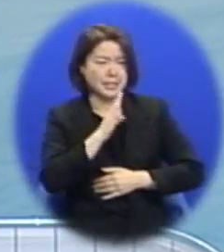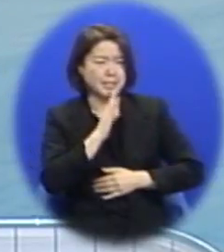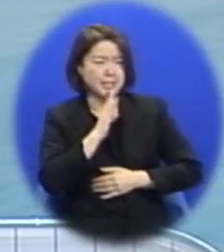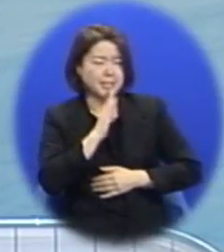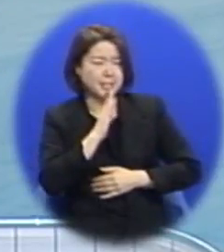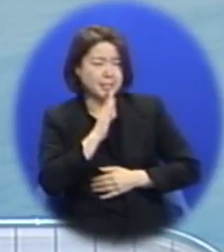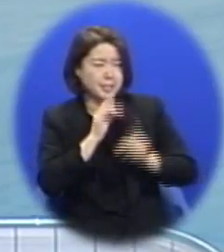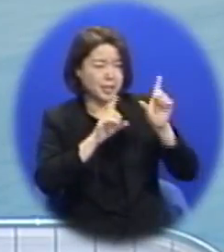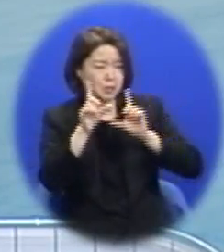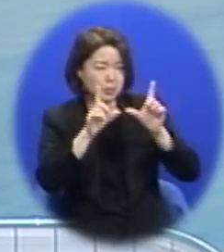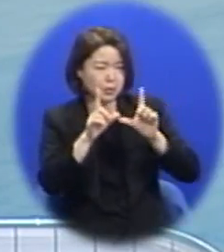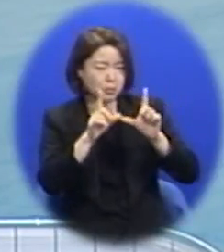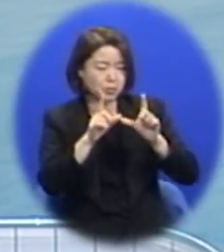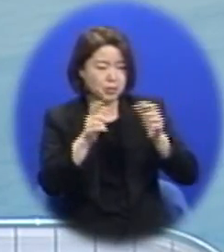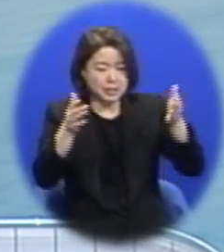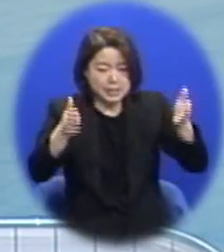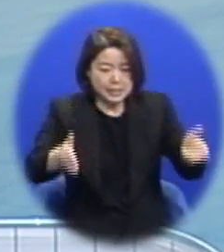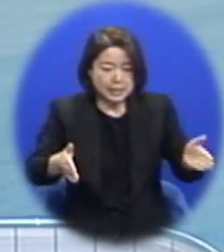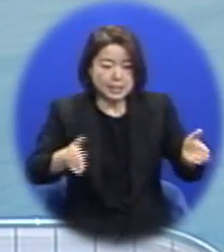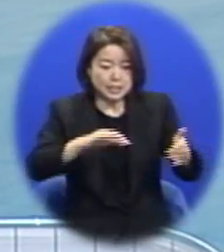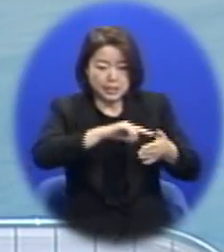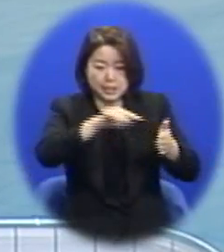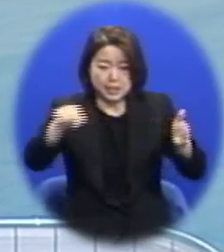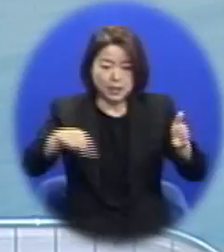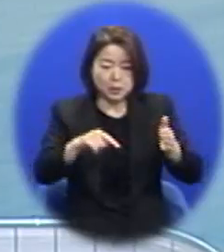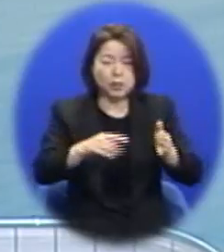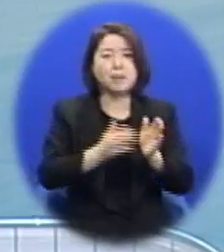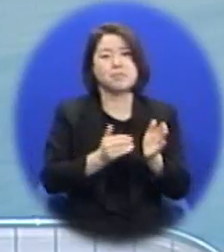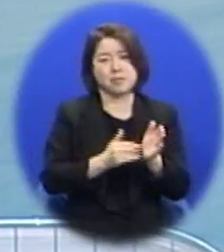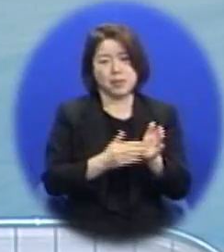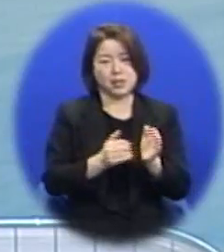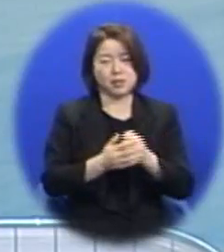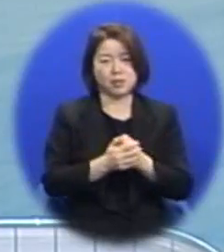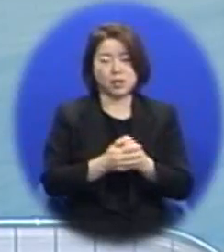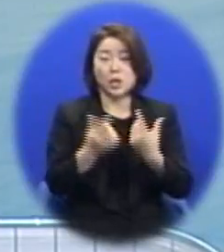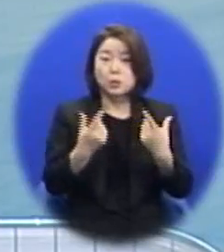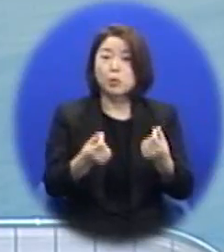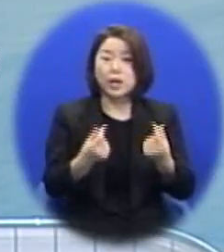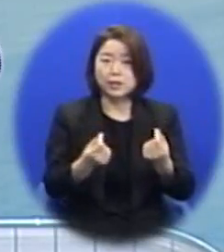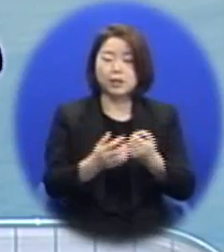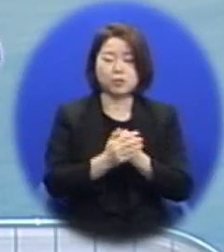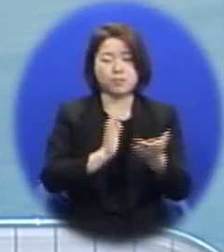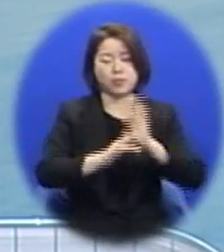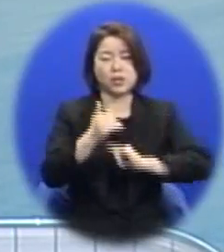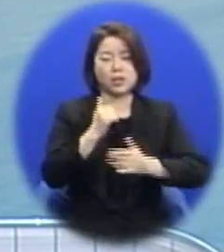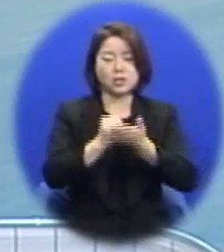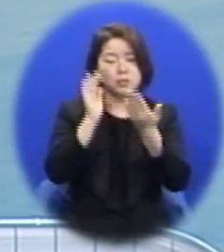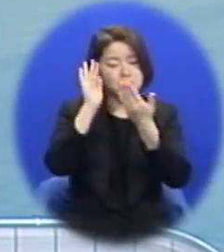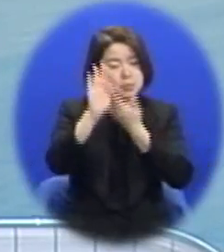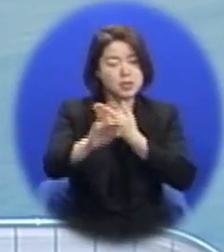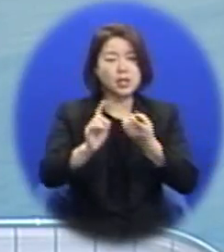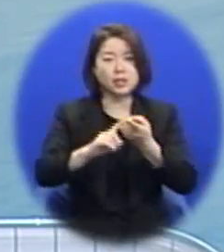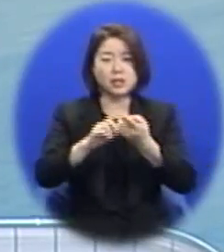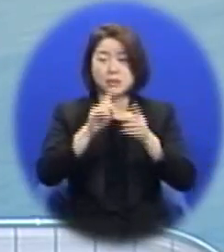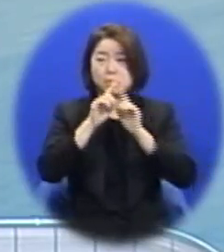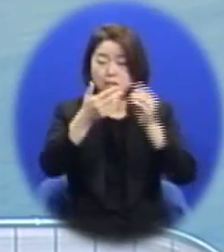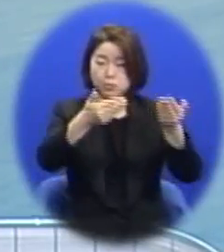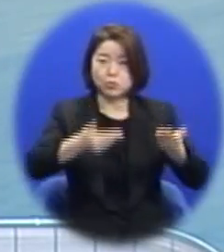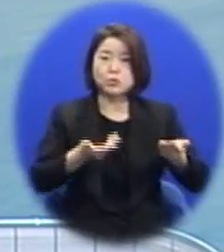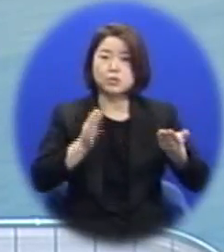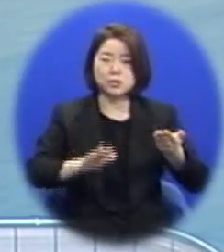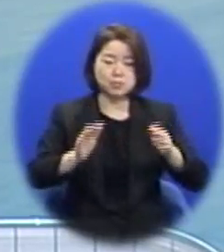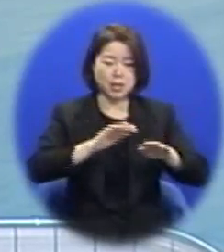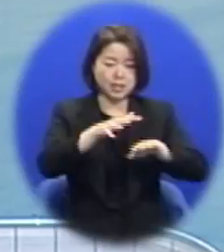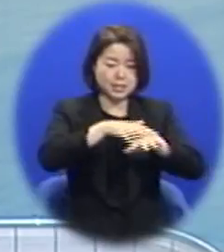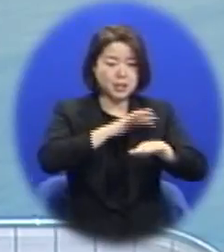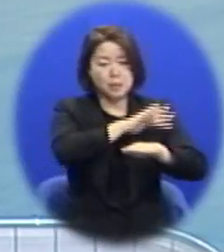한동안 비밀로 감춥니다. 똑같아요. 예수님께서 미래에 대해서 말씀하시지만 천을 덮어두신 것과 같아요.